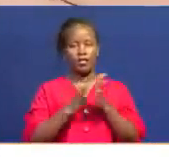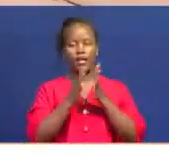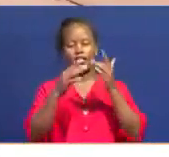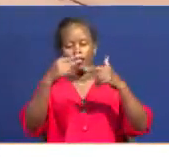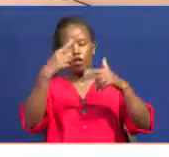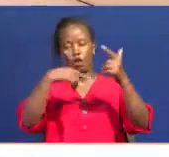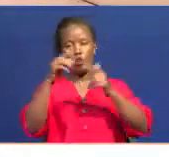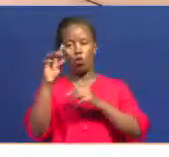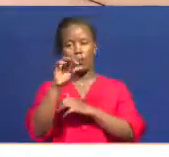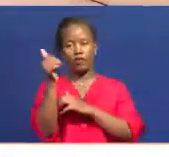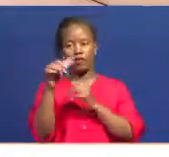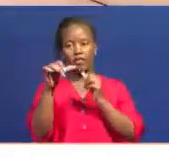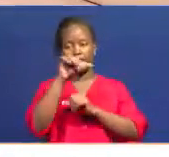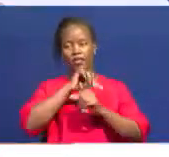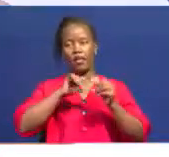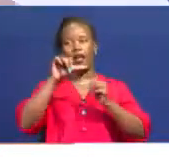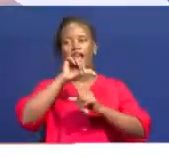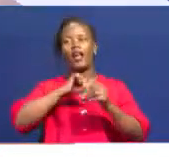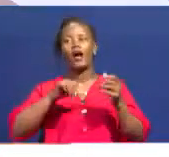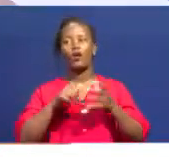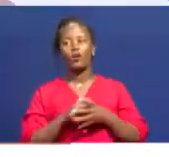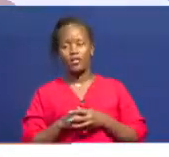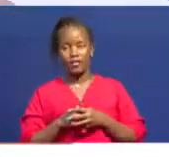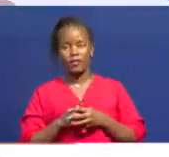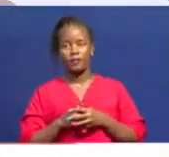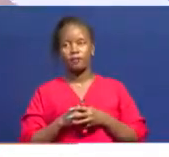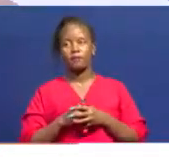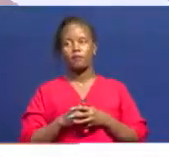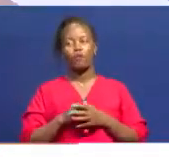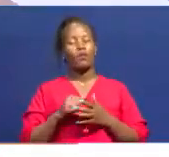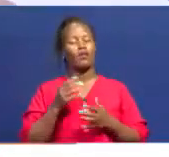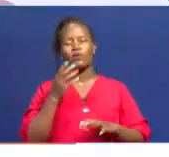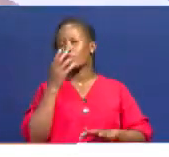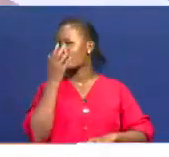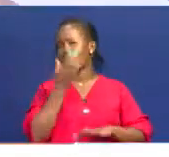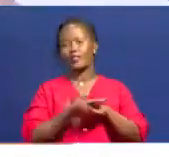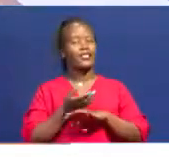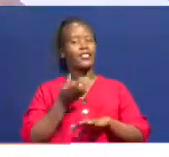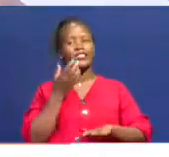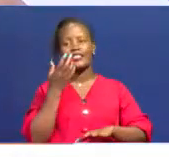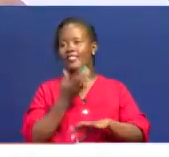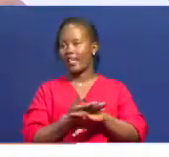wa mashindano ya tenisi ya extreme. It was tough. I mean,